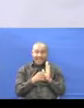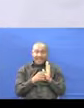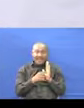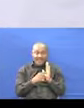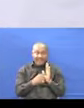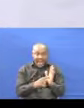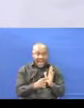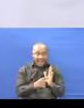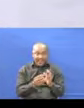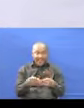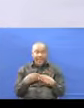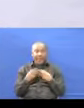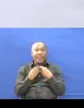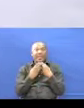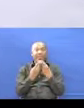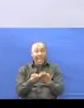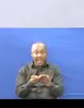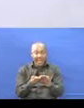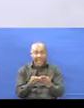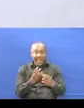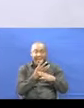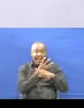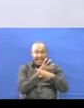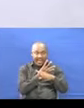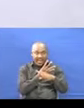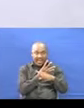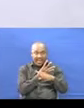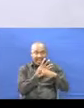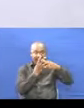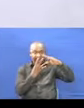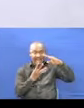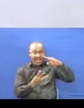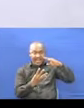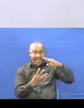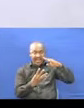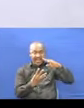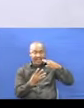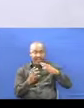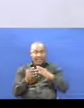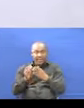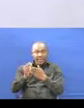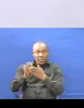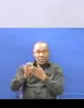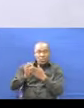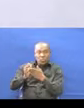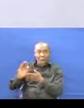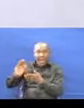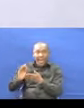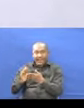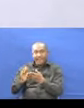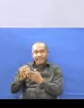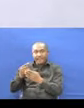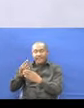sasa, umepewa 4 ya 4. utoe